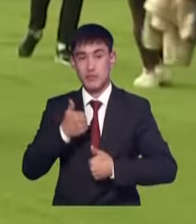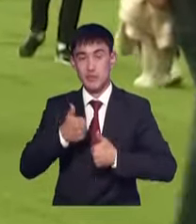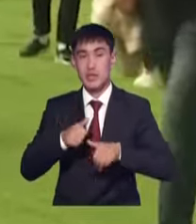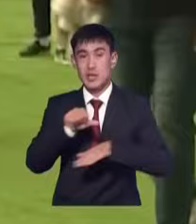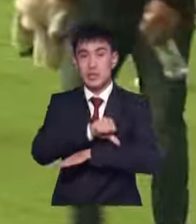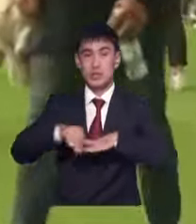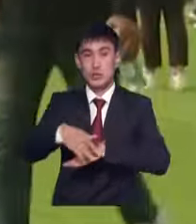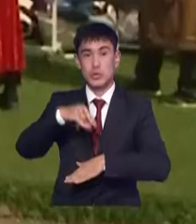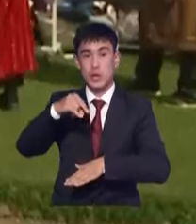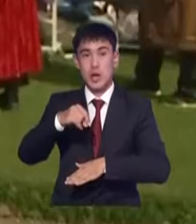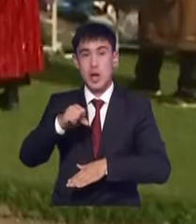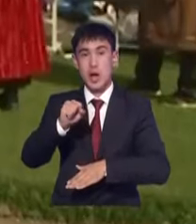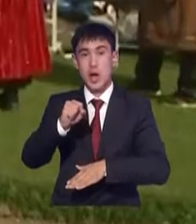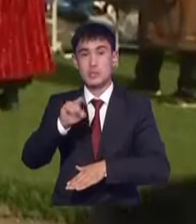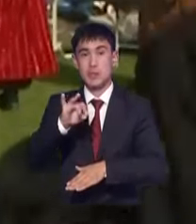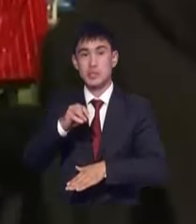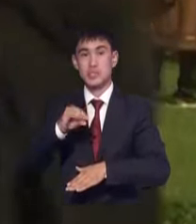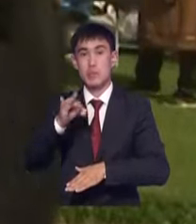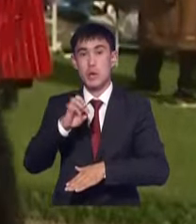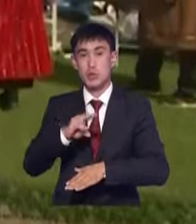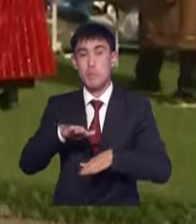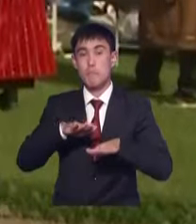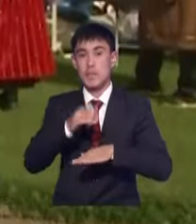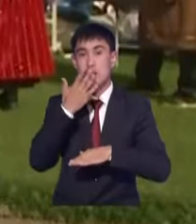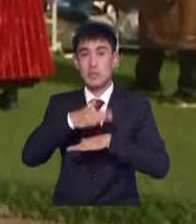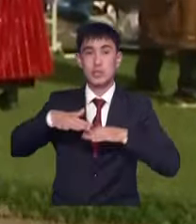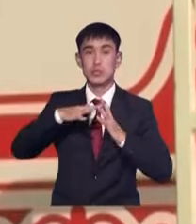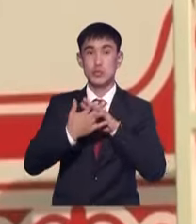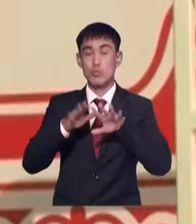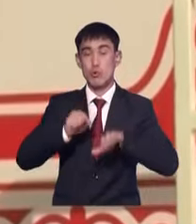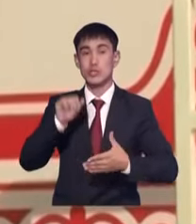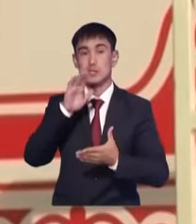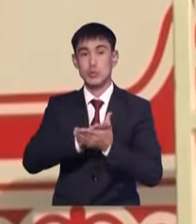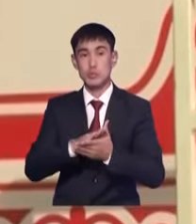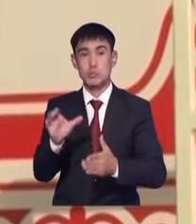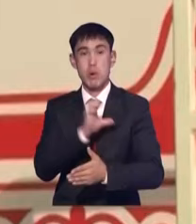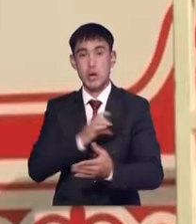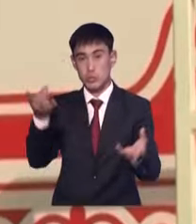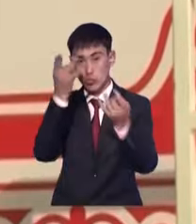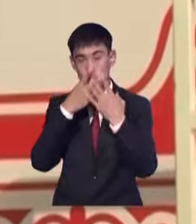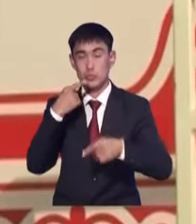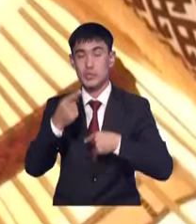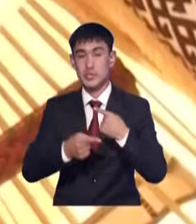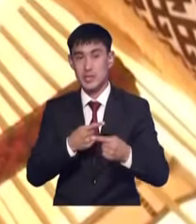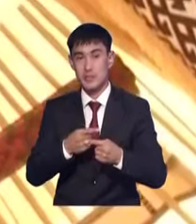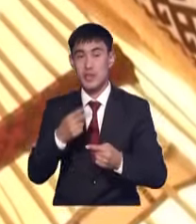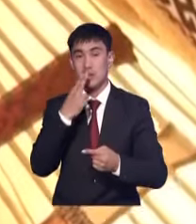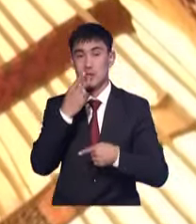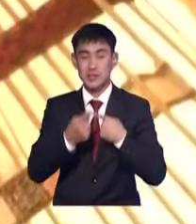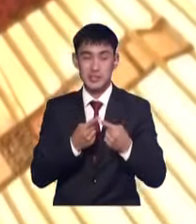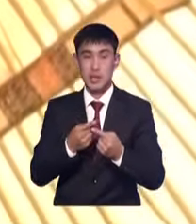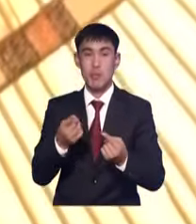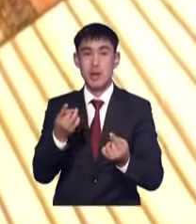живописной территории Казанатского ипподрома и прилегающих этносел, где можно ознакомиться с богатым культурным наследием, традициями